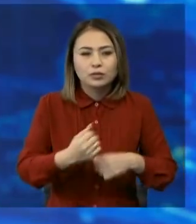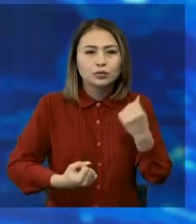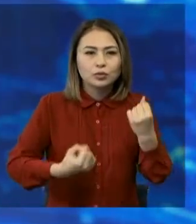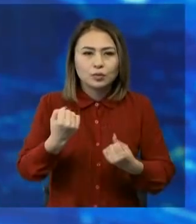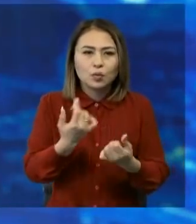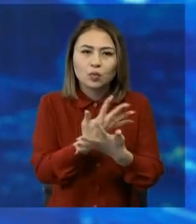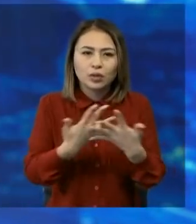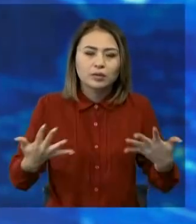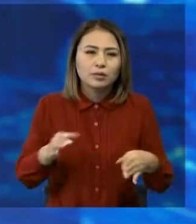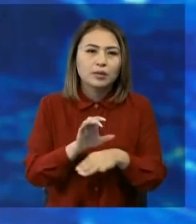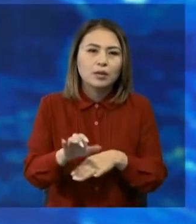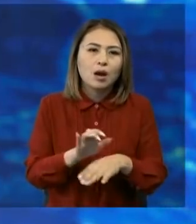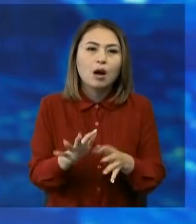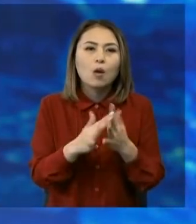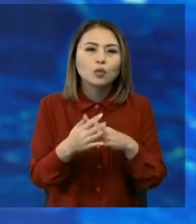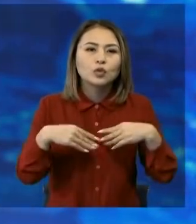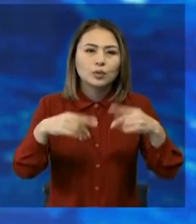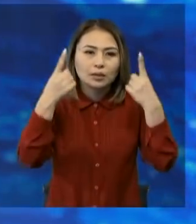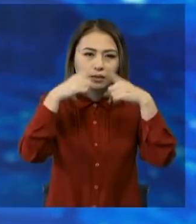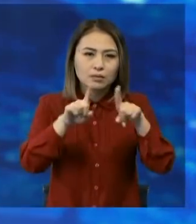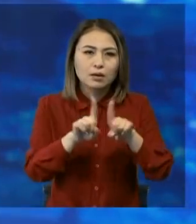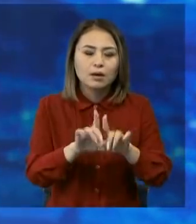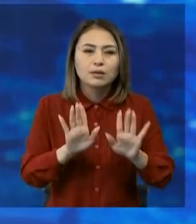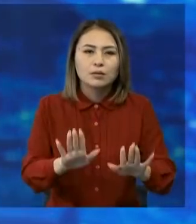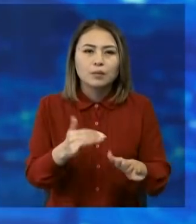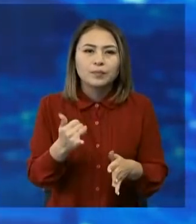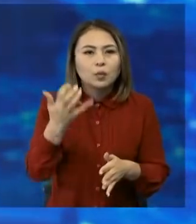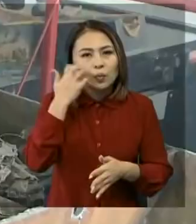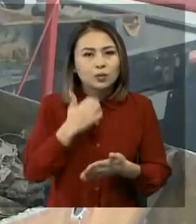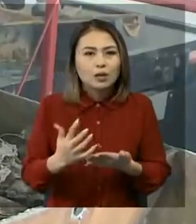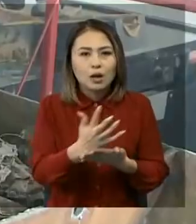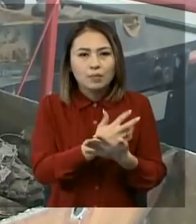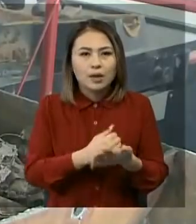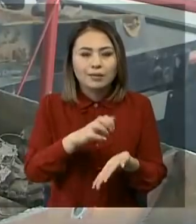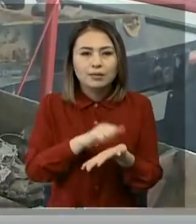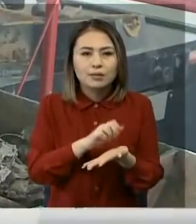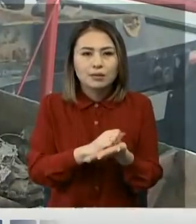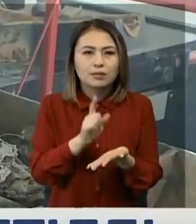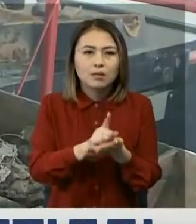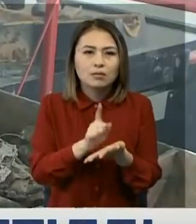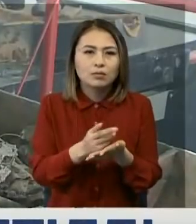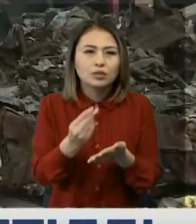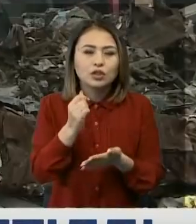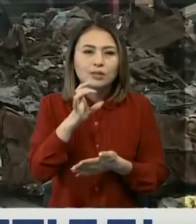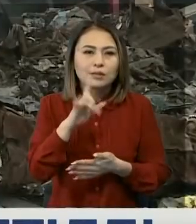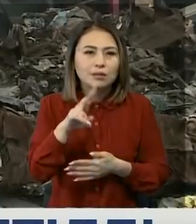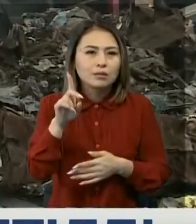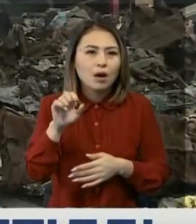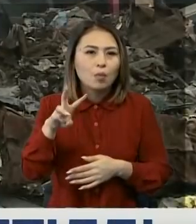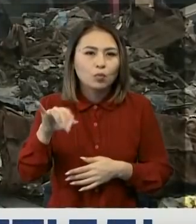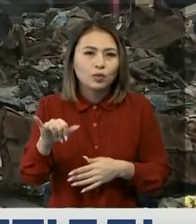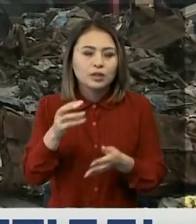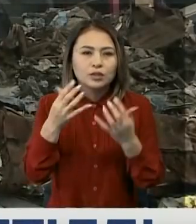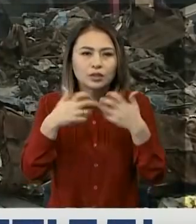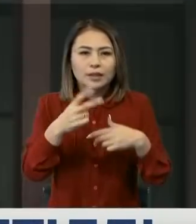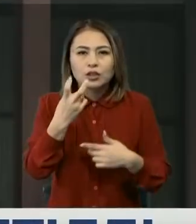барлық көлік түрі мен өндірілетін ауыл шаруашылығы техникасына қатысты. Қазір утиль алымымен айналысатын жасыл даму мекемесінің есеп шотында